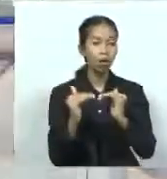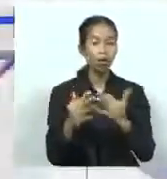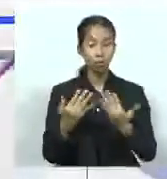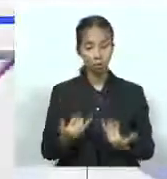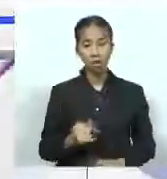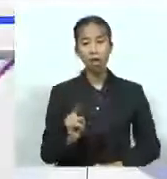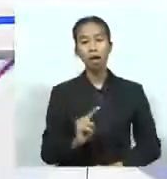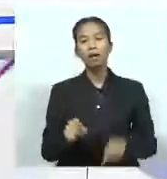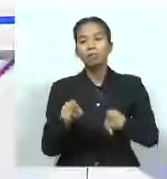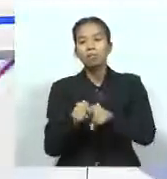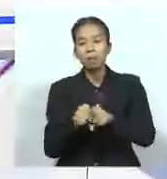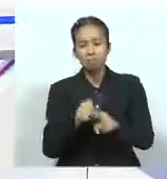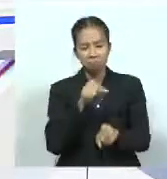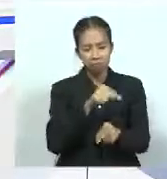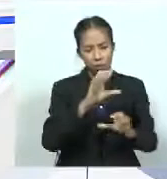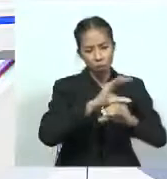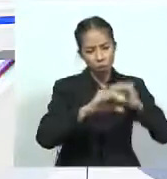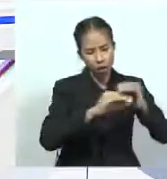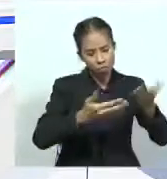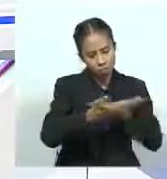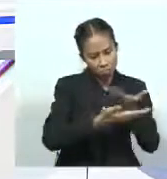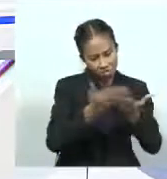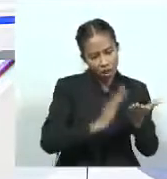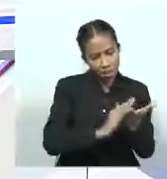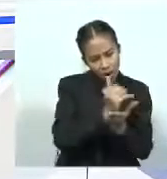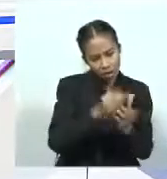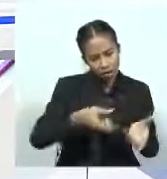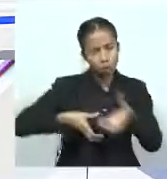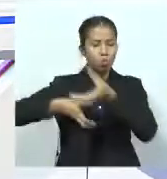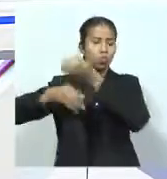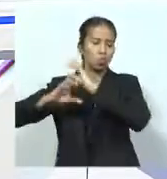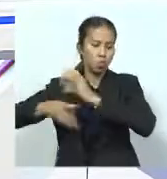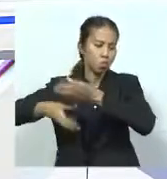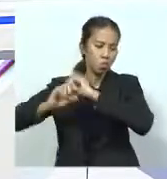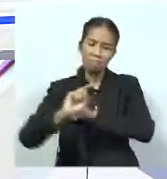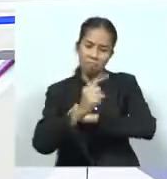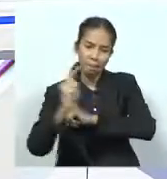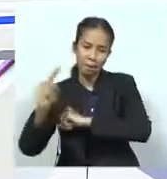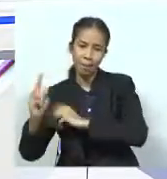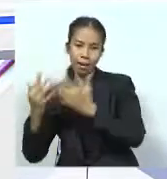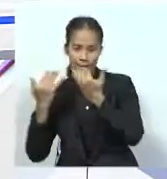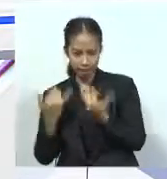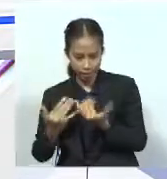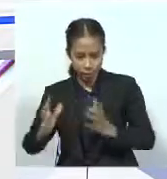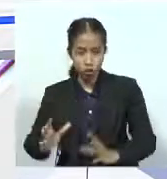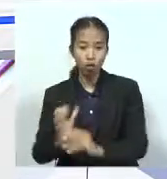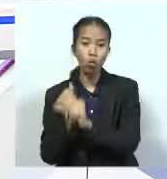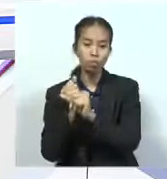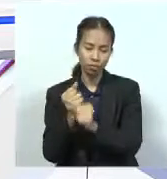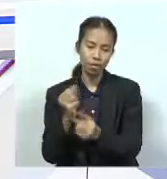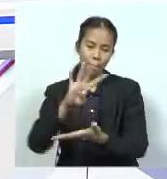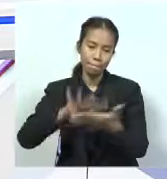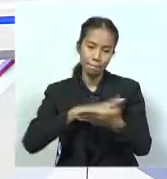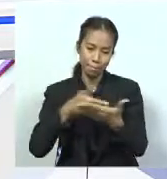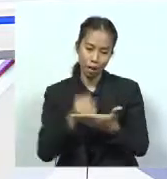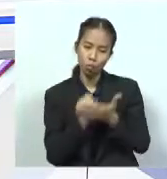อกไปนะคะกว่าจะผ่านแต่ละโครงการเนี่ยให้กลับไปทบทวนแล้วทบทวนอีกนะคะแต่ว่าสุดท้ายแล้วก็ออกเป็นมาตรการออกมาเพื่อที่จะช่ว